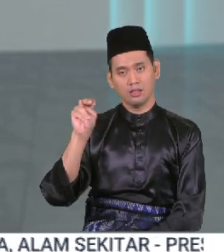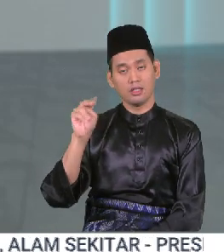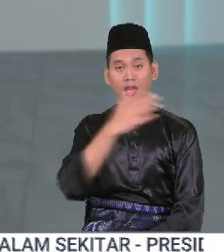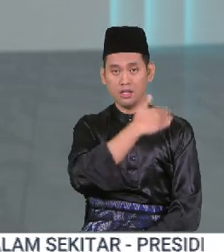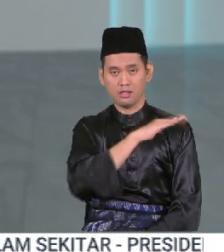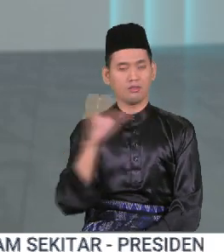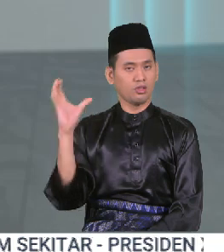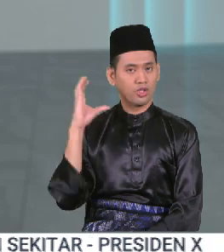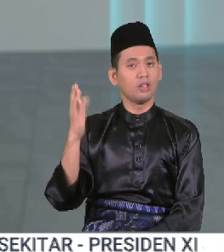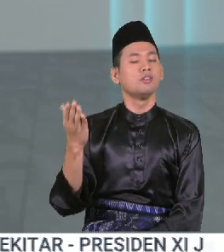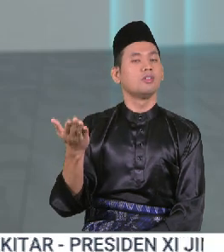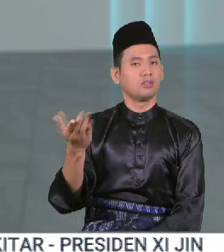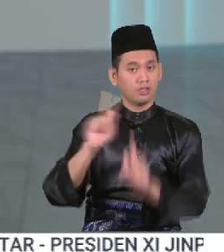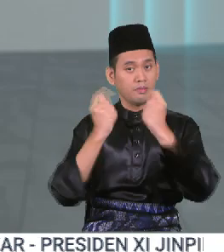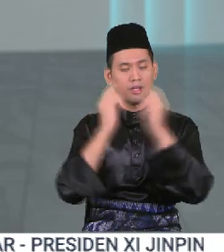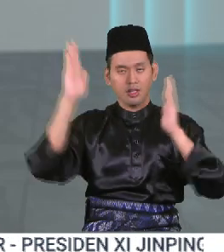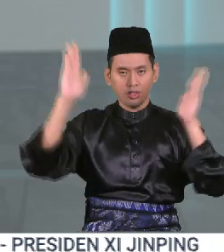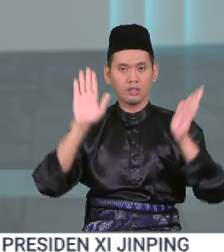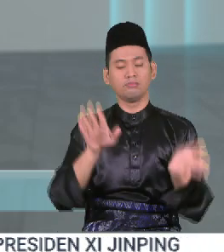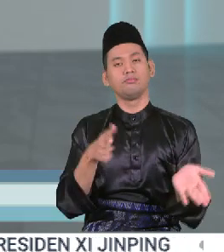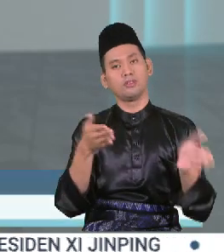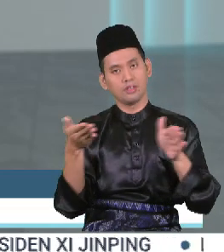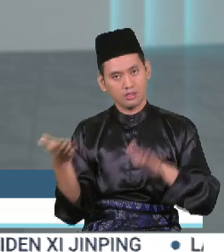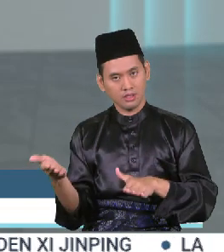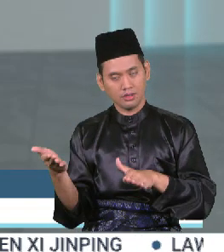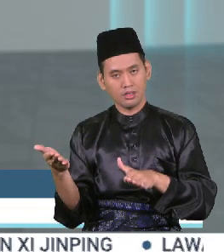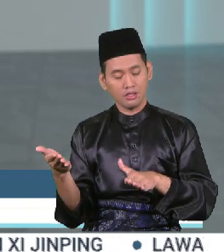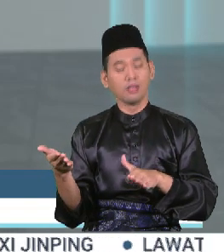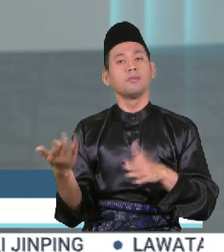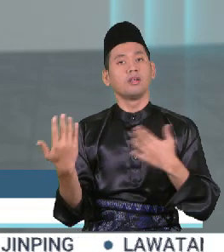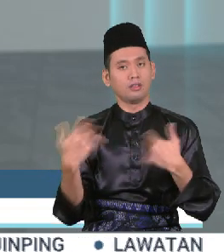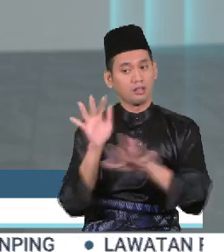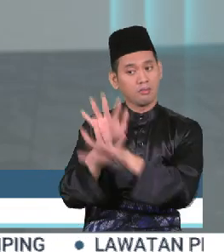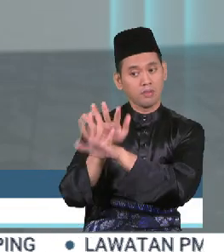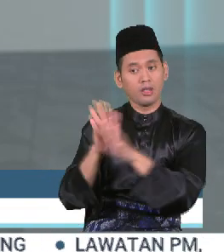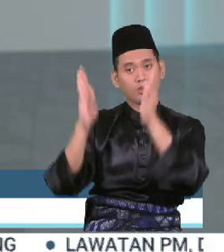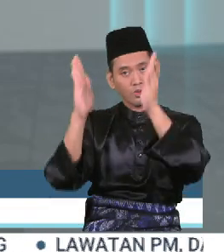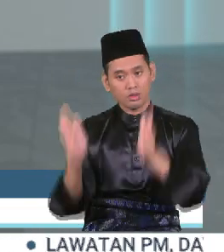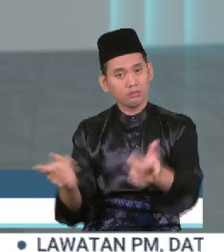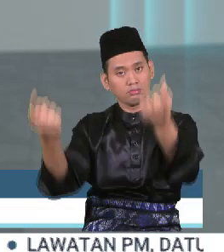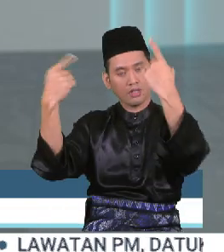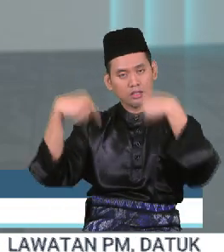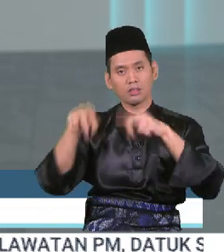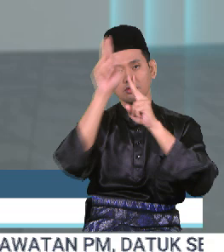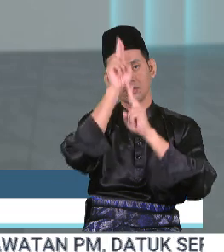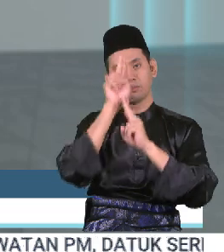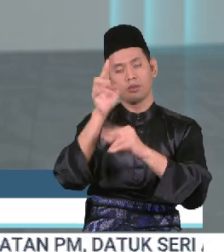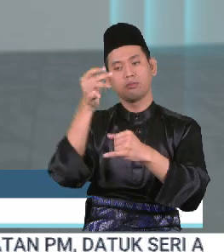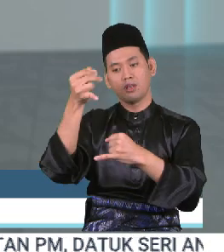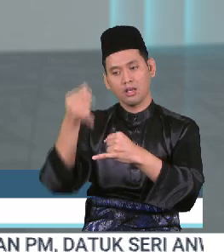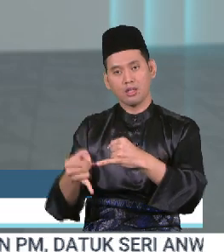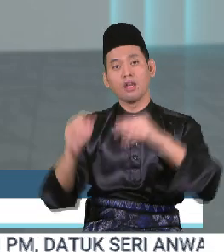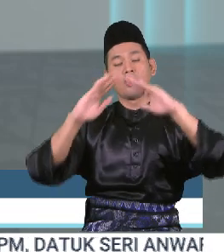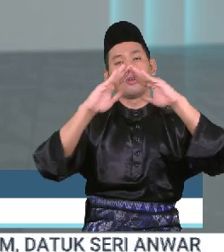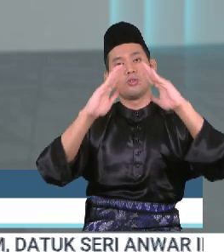terus dirasai. Siang tadi, rakan-rakan dan bekas anak didik beliau hadir memberi penghormatan terakhir di